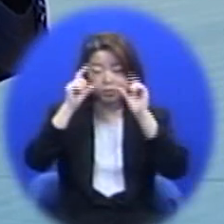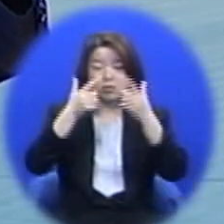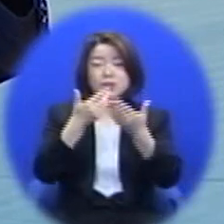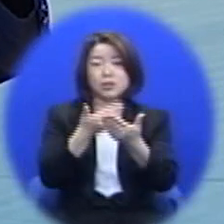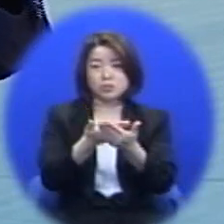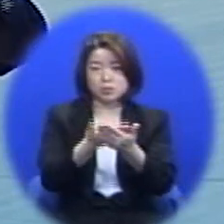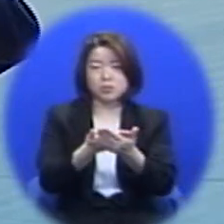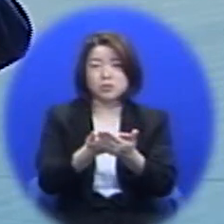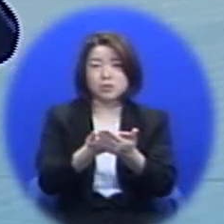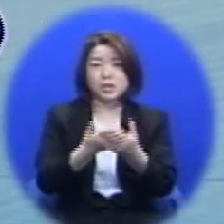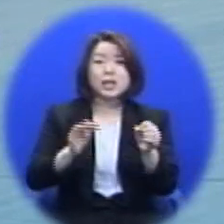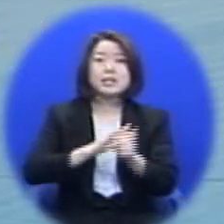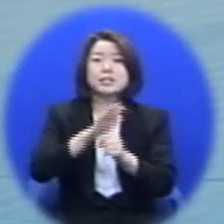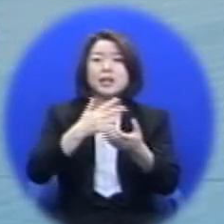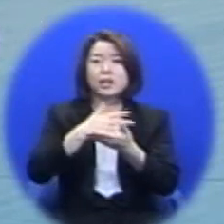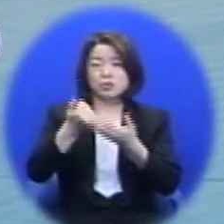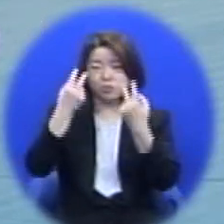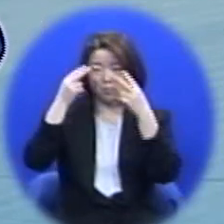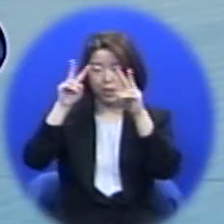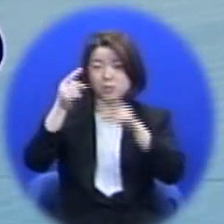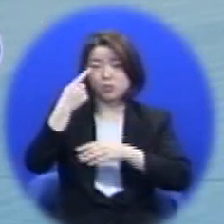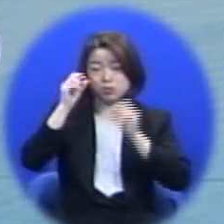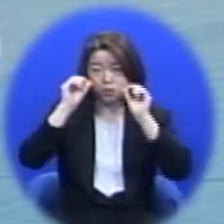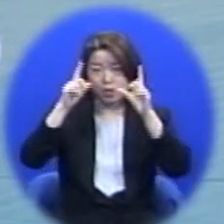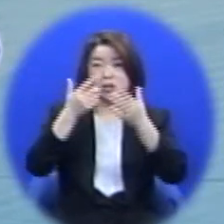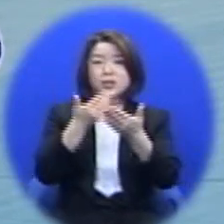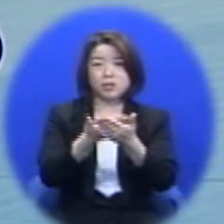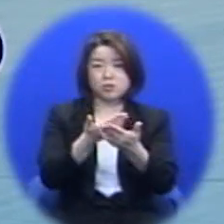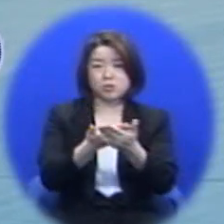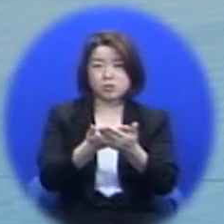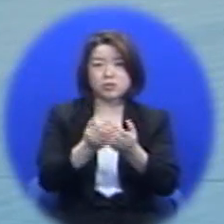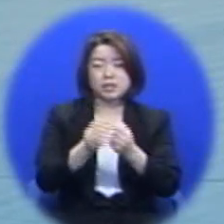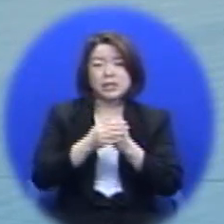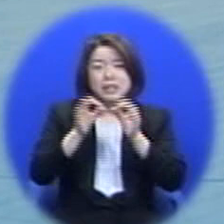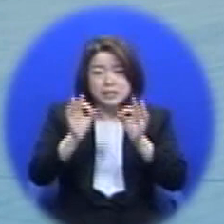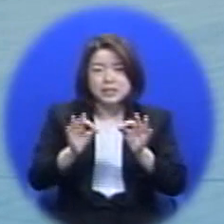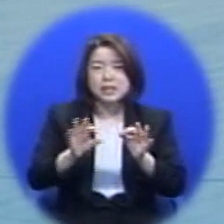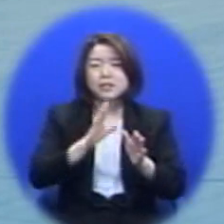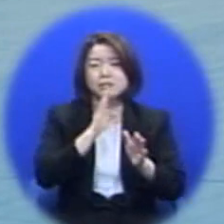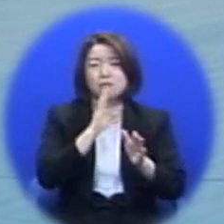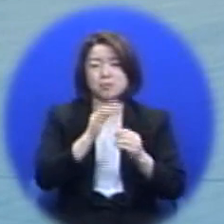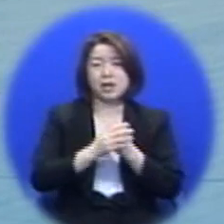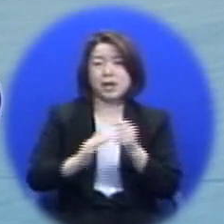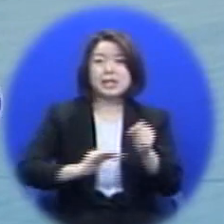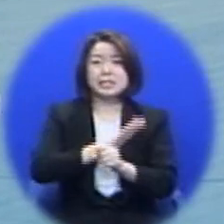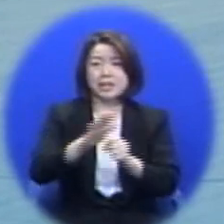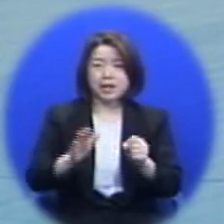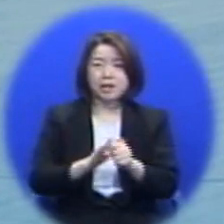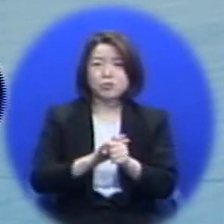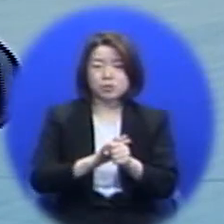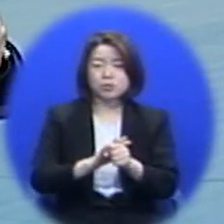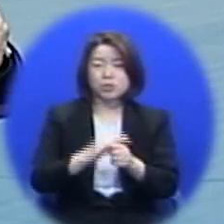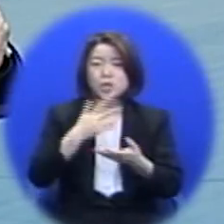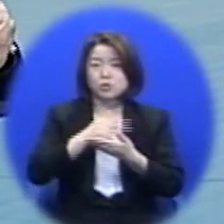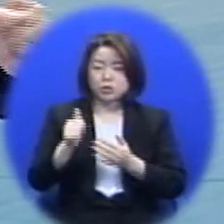해주소서. 사랑의 주님을 바라보는 눈이 열리게 해주소서. 이제는 정말 사랑으로